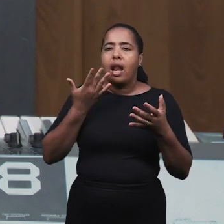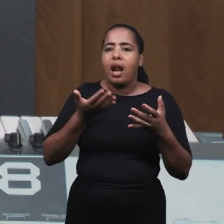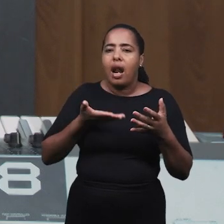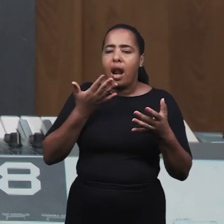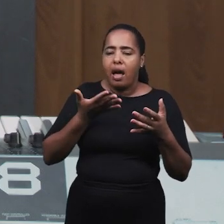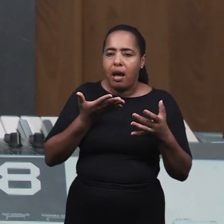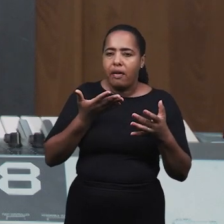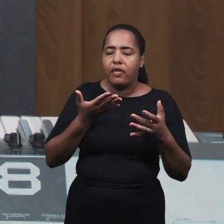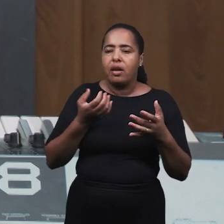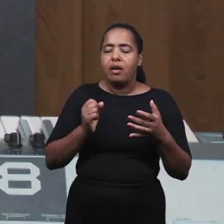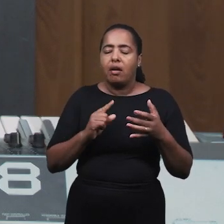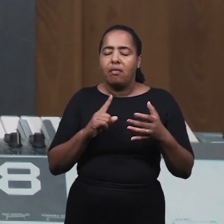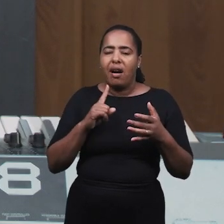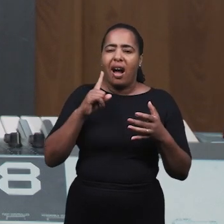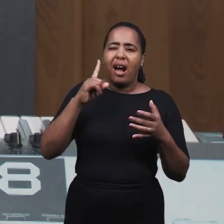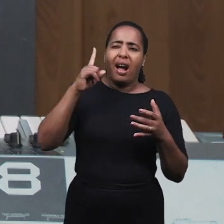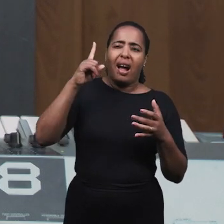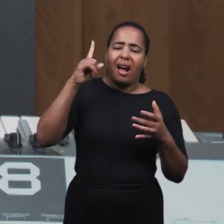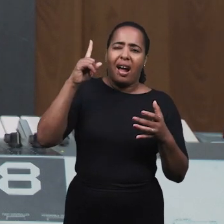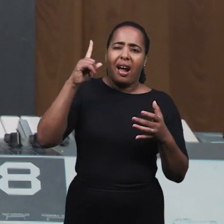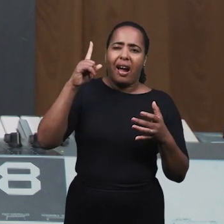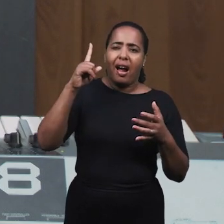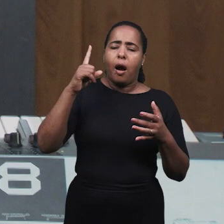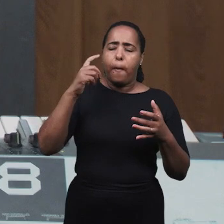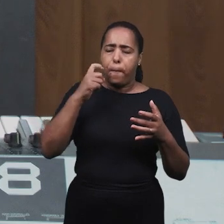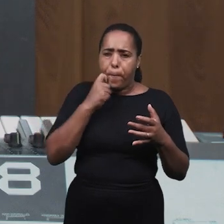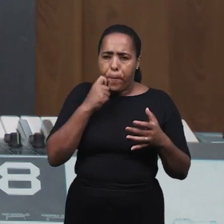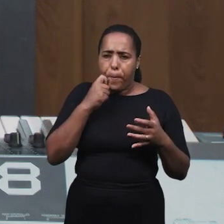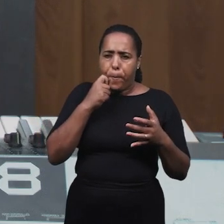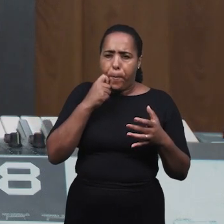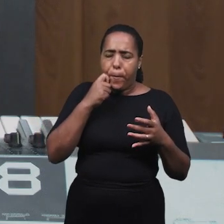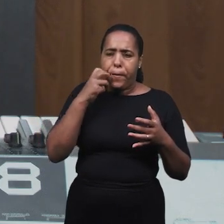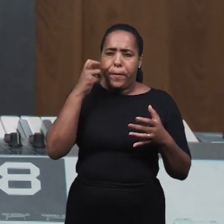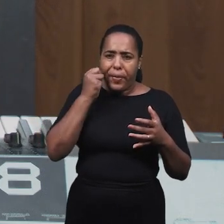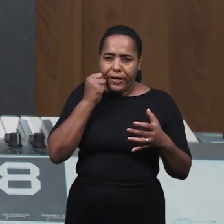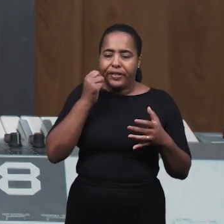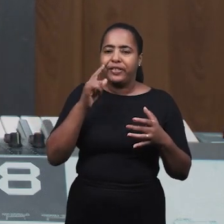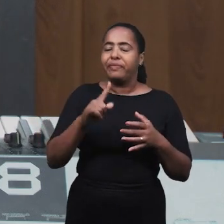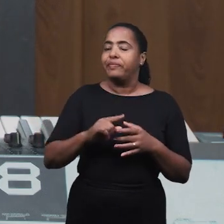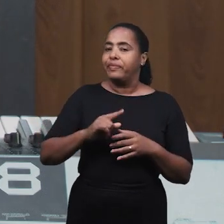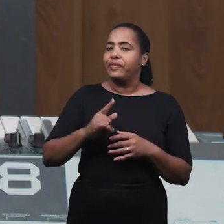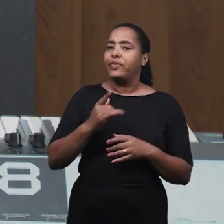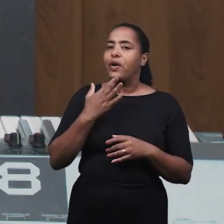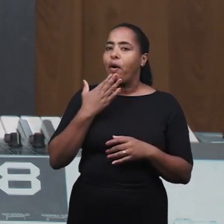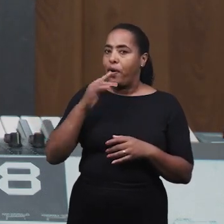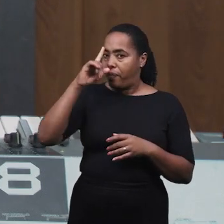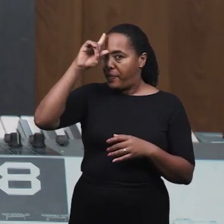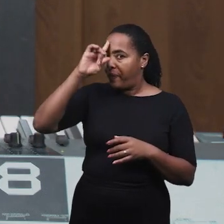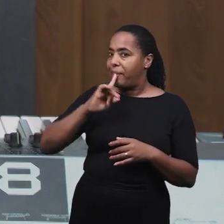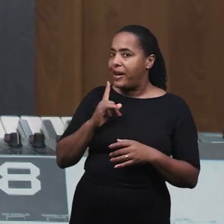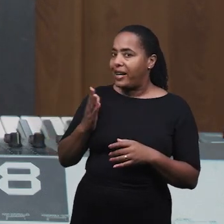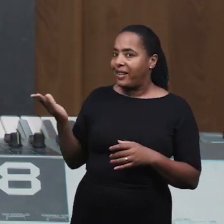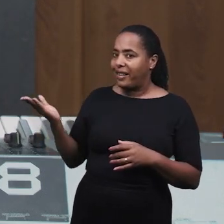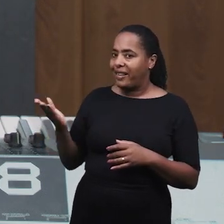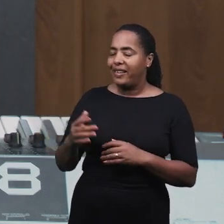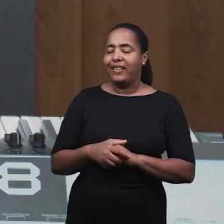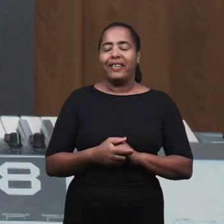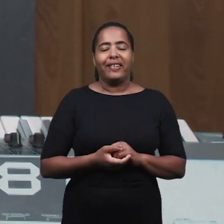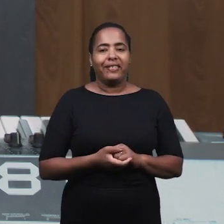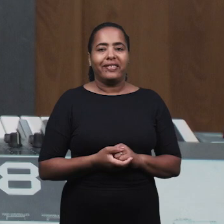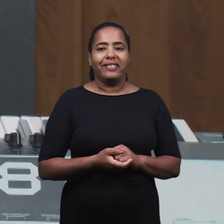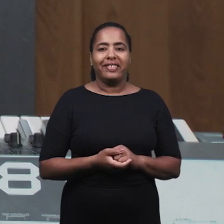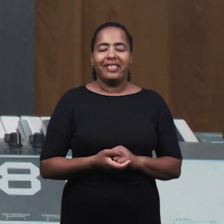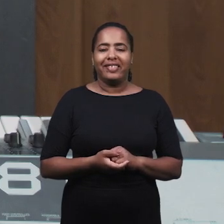un peu la bouche. Quand vous faites une note aiguë, il faut pressionner un peu plus la bouche. La phrase jaune.